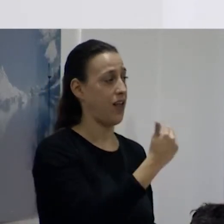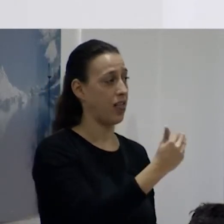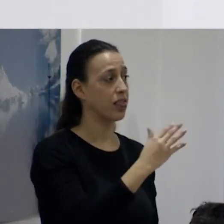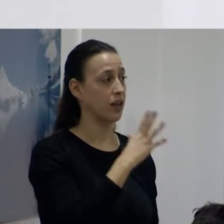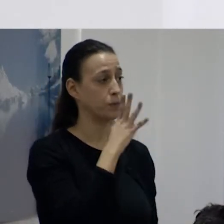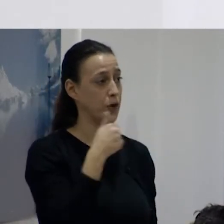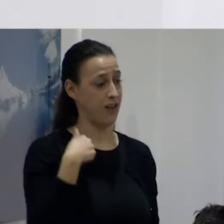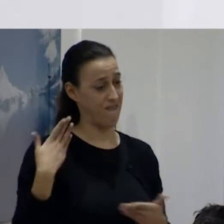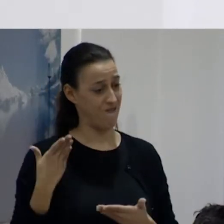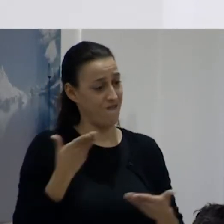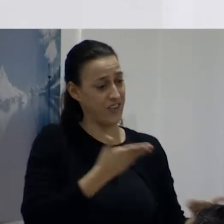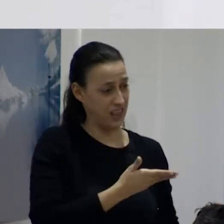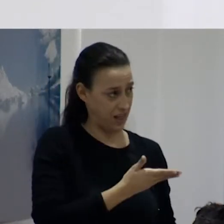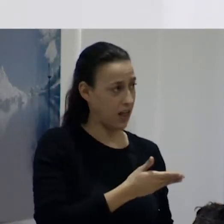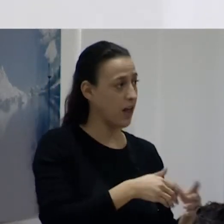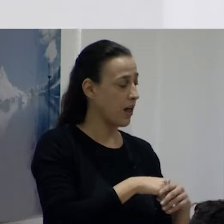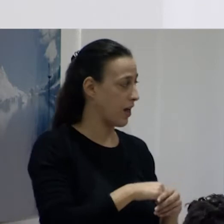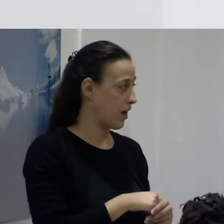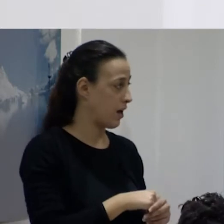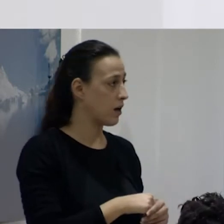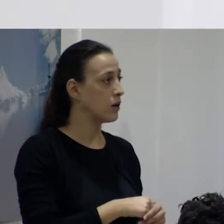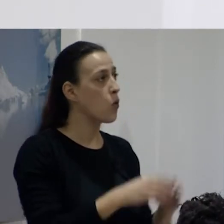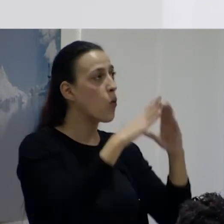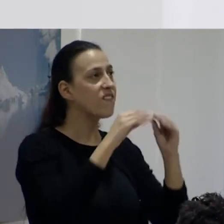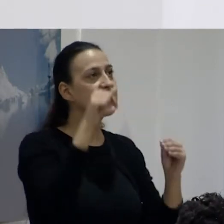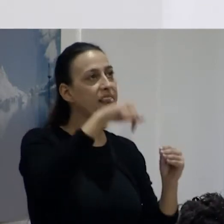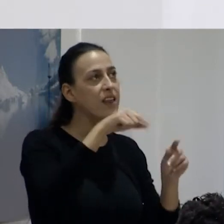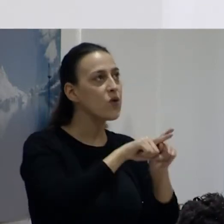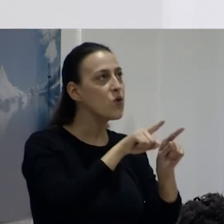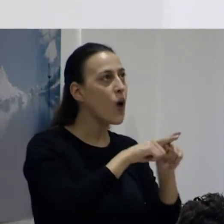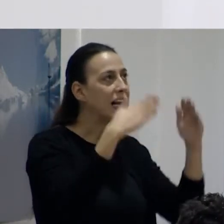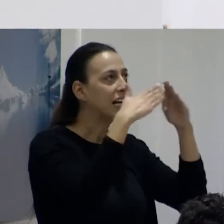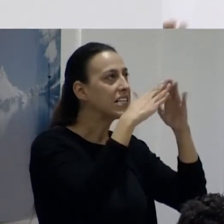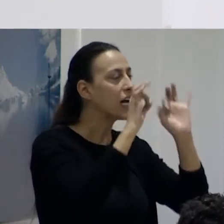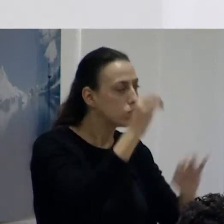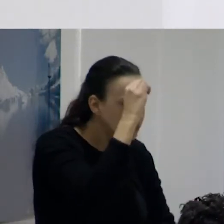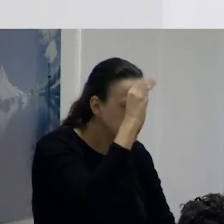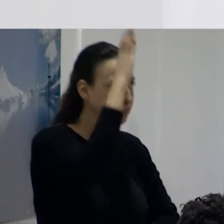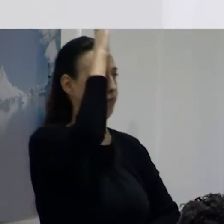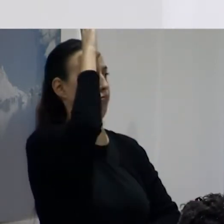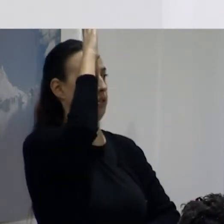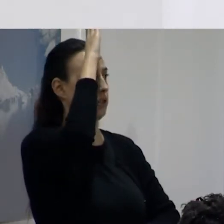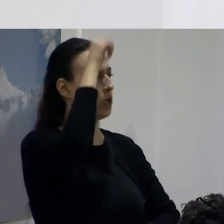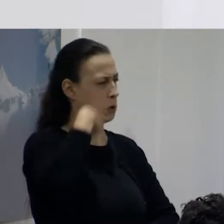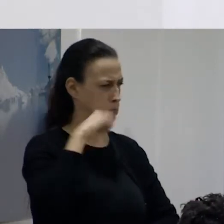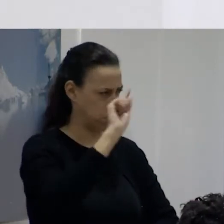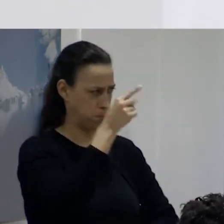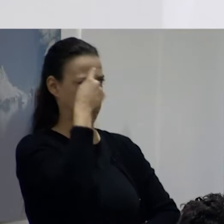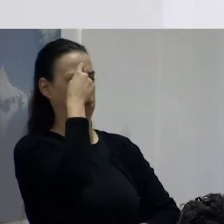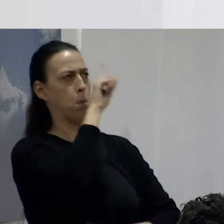la universitat que és la Casa dels Sabers, em ve espontàniament al cap una pregunta.